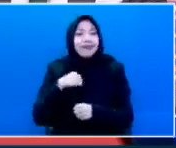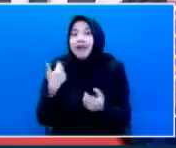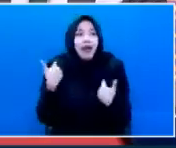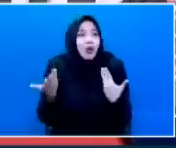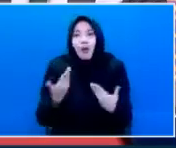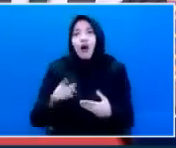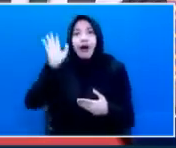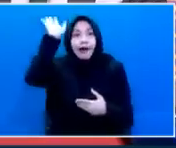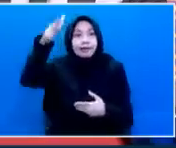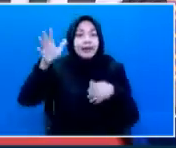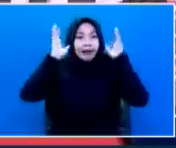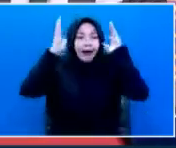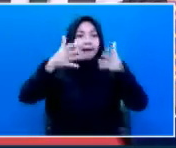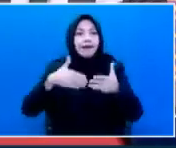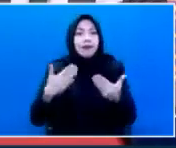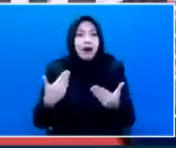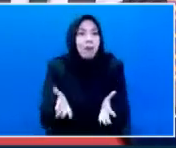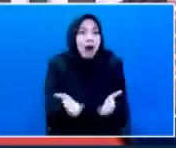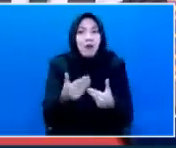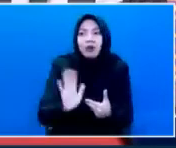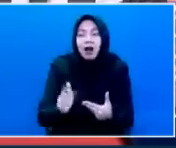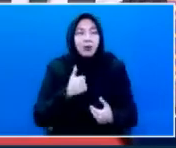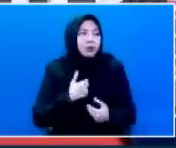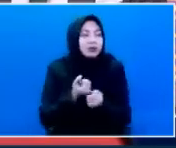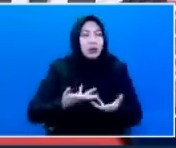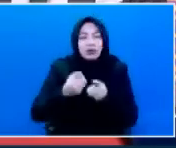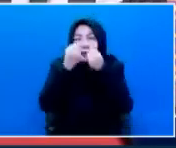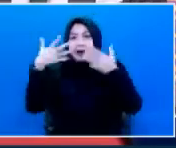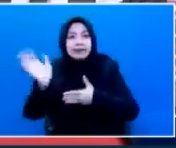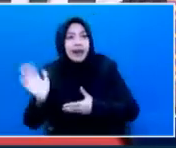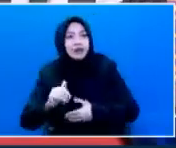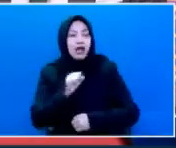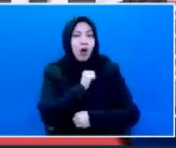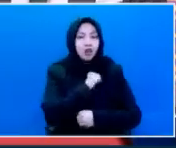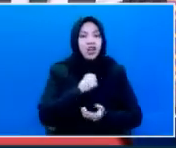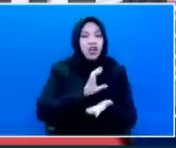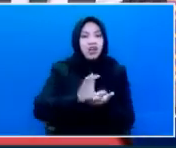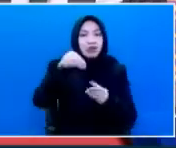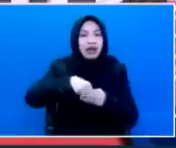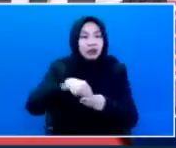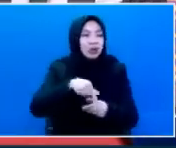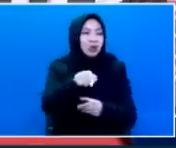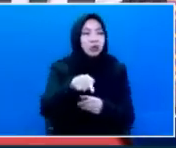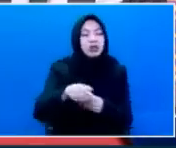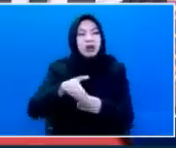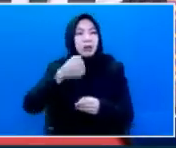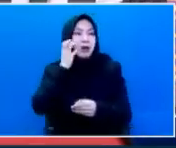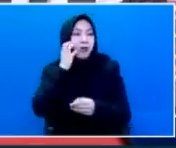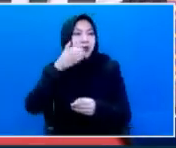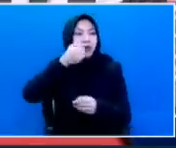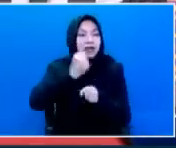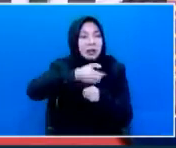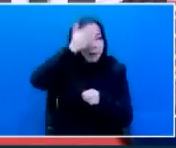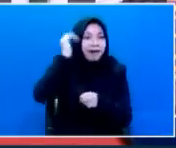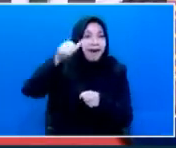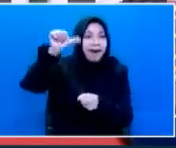kekhawatiran yang real yang kemudian kira-kira eh Presiden Jokowi ingin mengadress isu tersebut